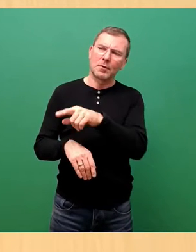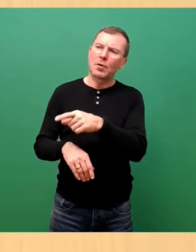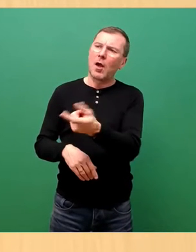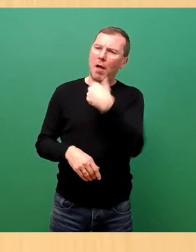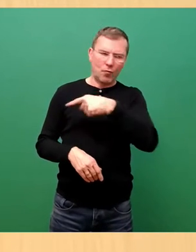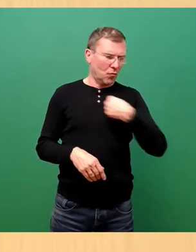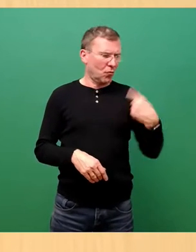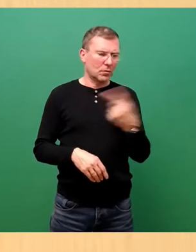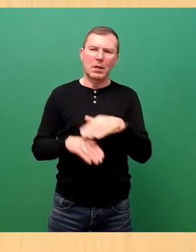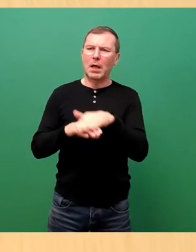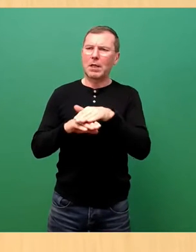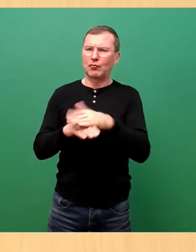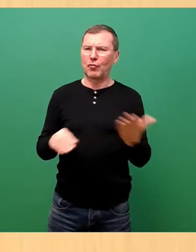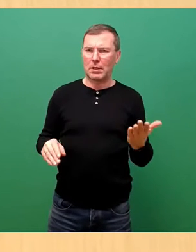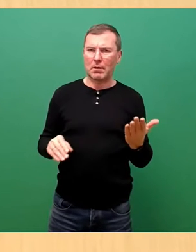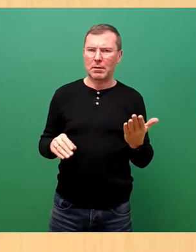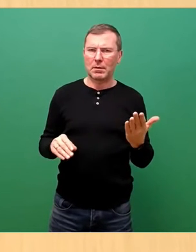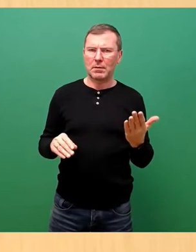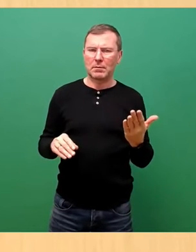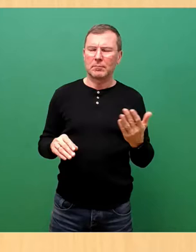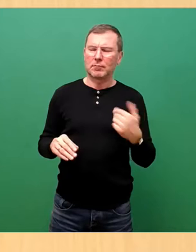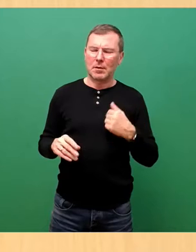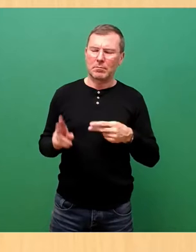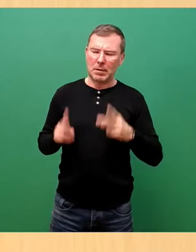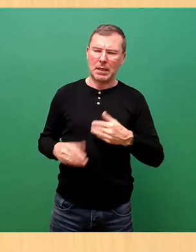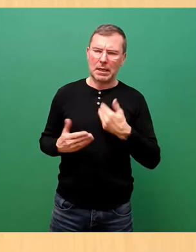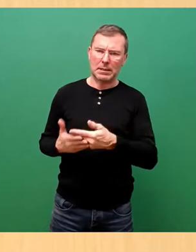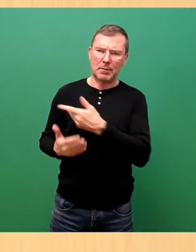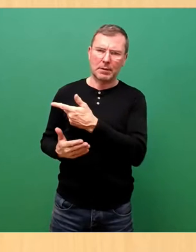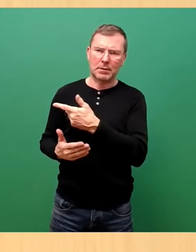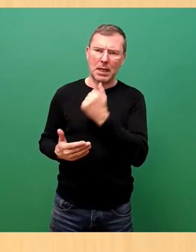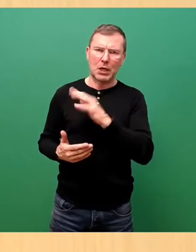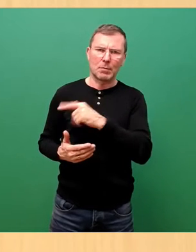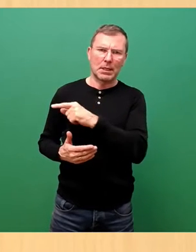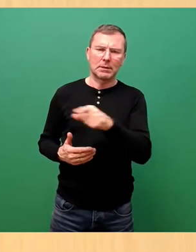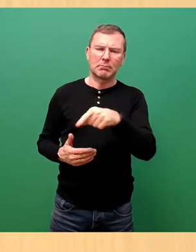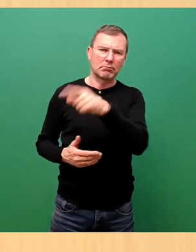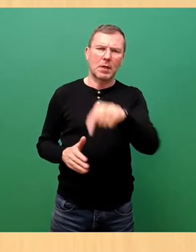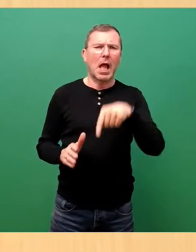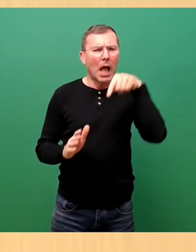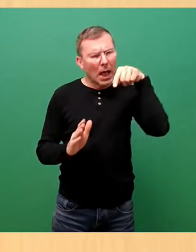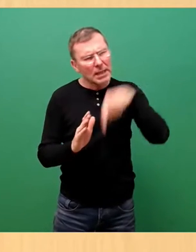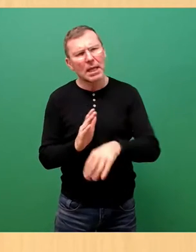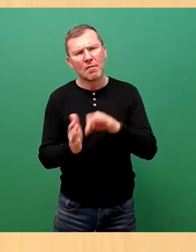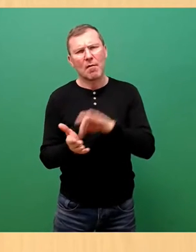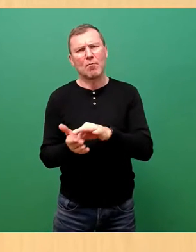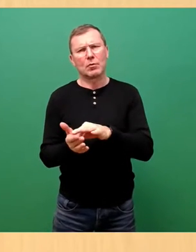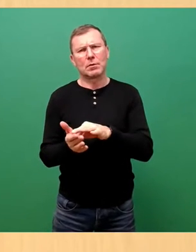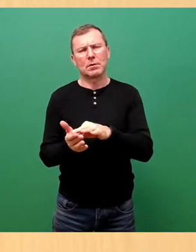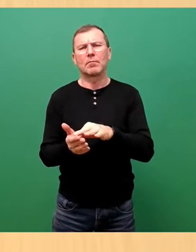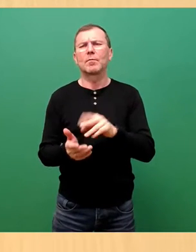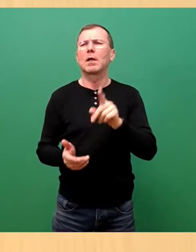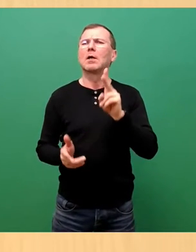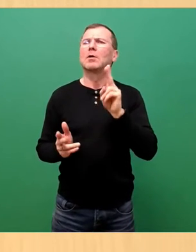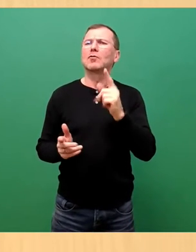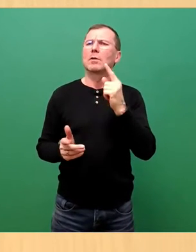kann ich Frau Filus-Jene recht geben, in einem Tiefpunkt der Kultur im Stadtrat damals